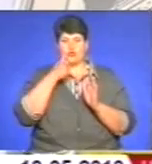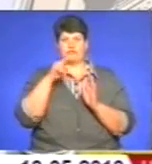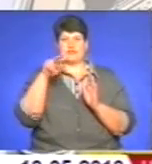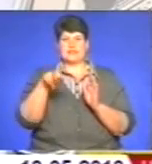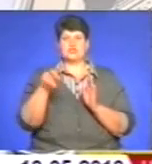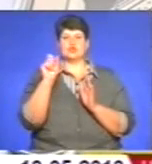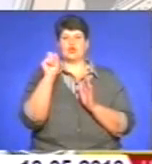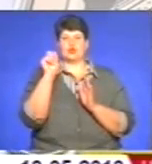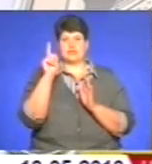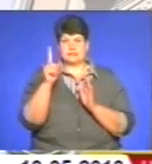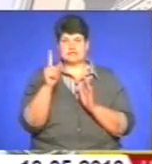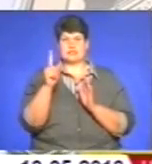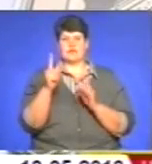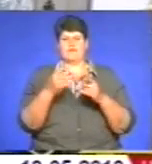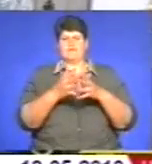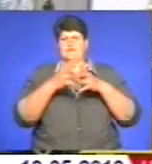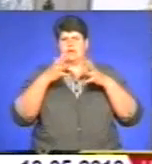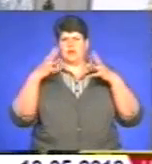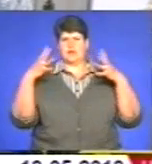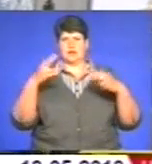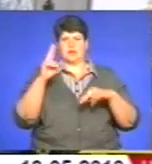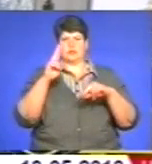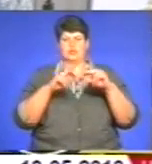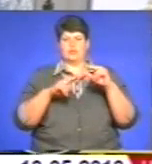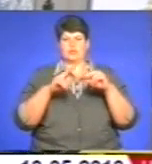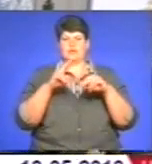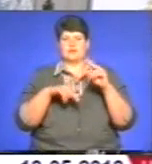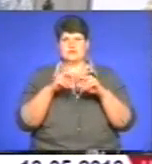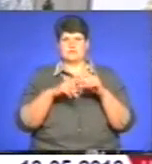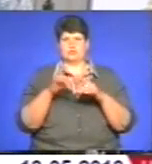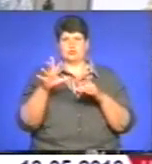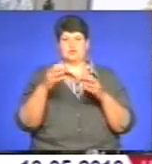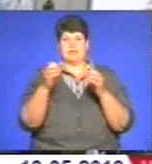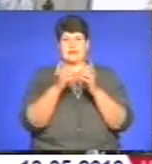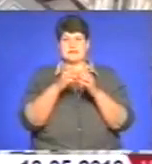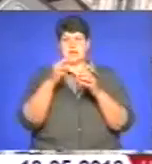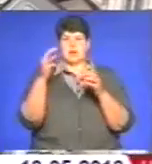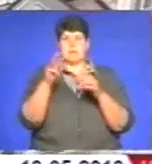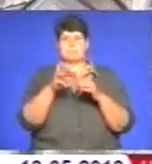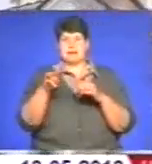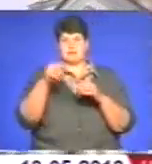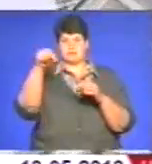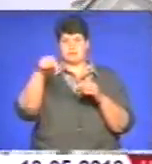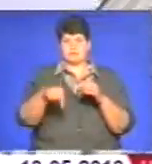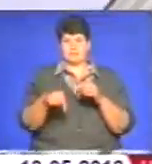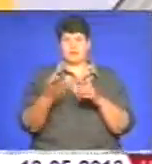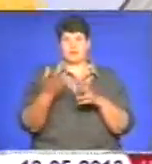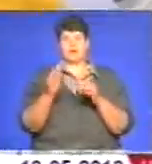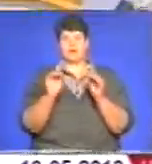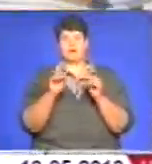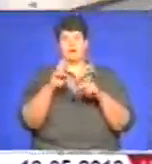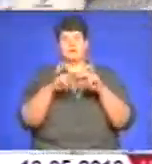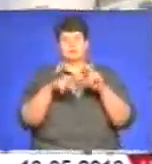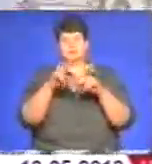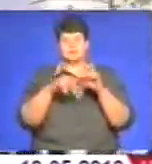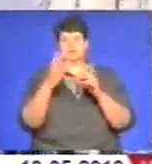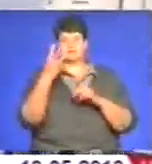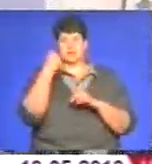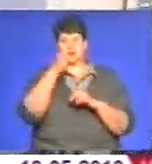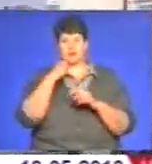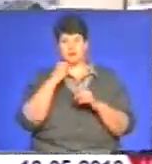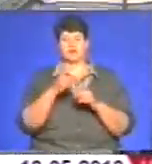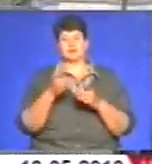2011-му масштабне будівництво вражало котлованом глибиною у 10 метрів. Велику будівлю звели менш ніж за 3 роки. Символічно, що першу